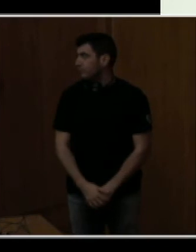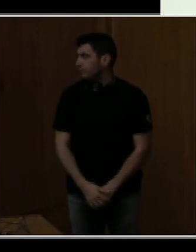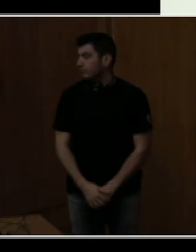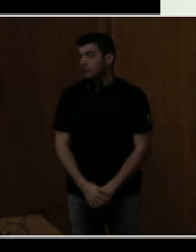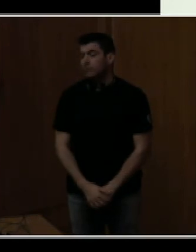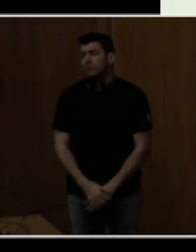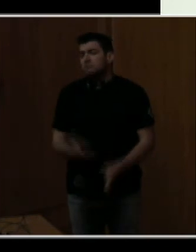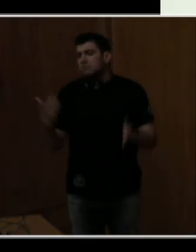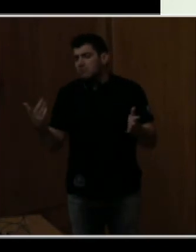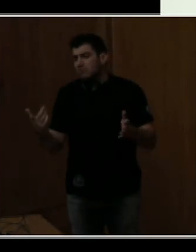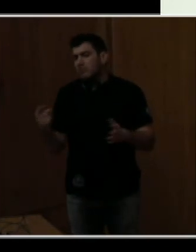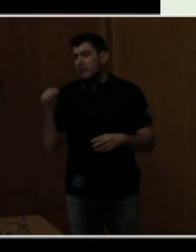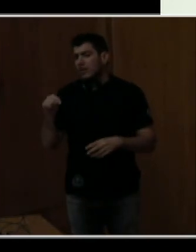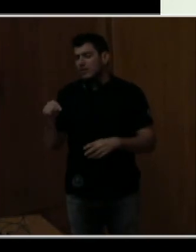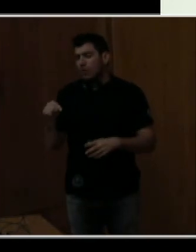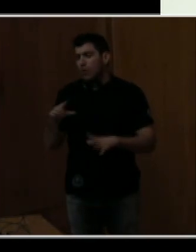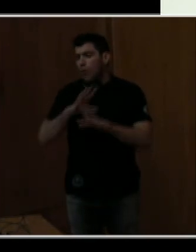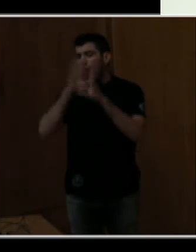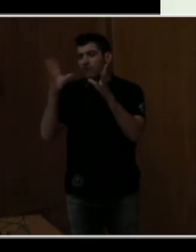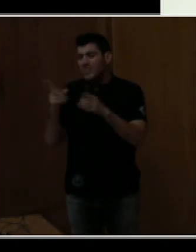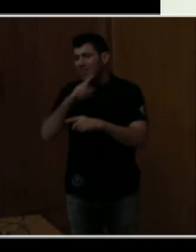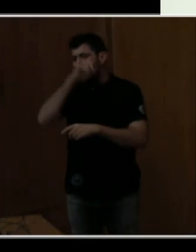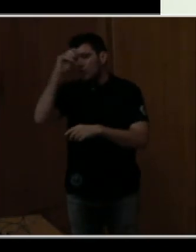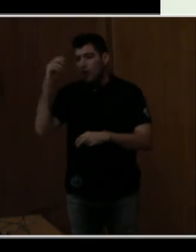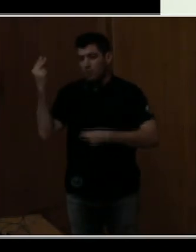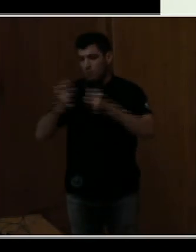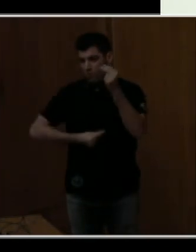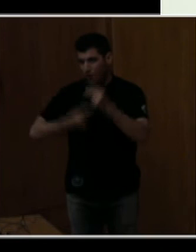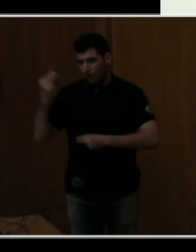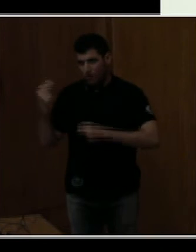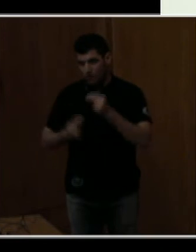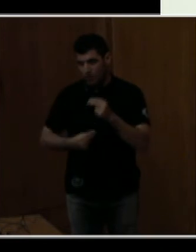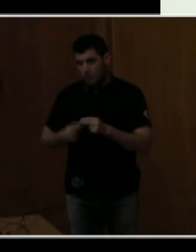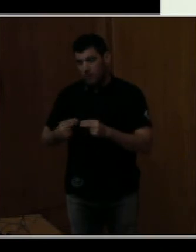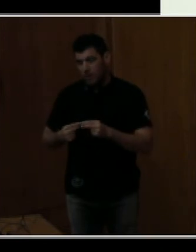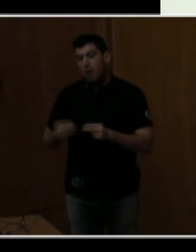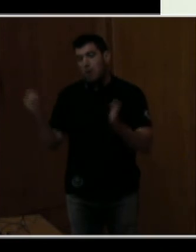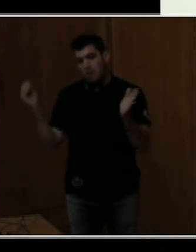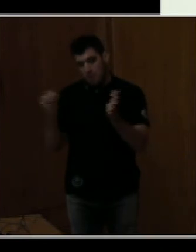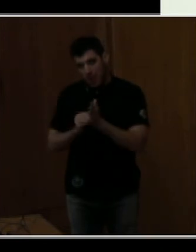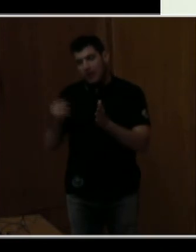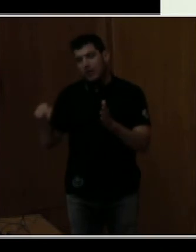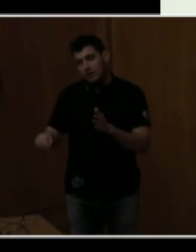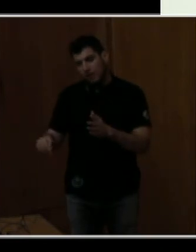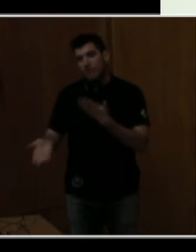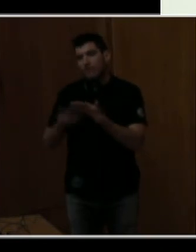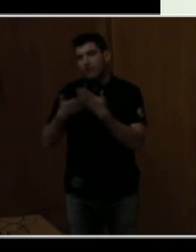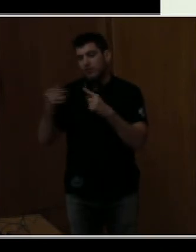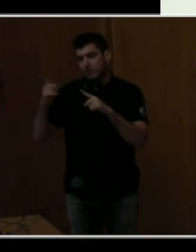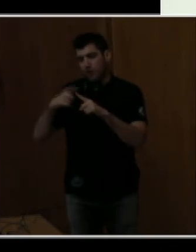Σαν απάντηση λοιπόν σε αυτές τις δυσκολίες και σε αυτά τα ζητήματα, έρχεται και πάλι η τεχνολογία η φωτονική και πάλι το